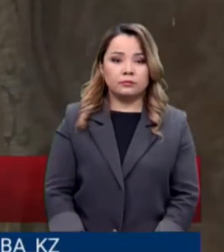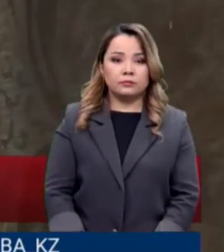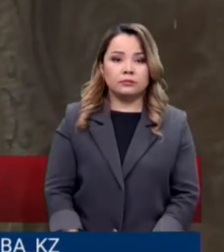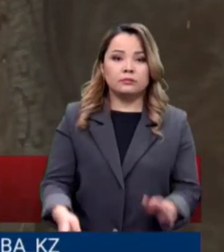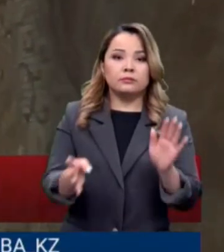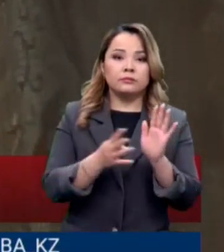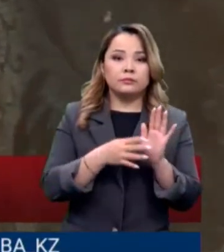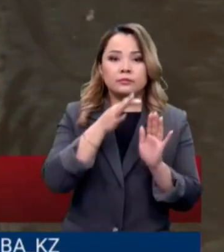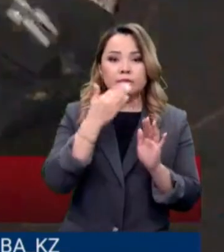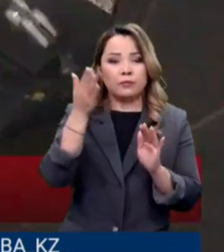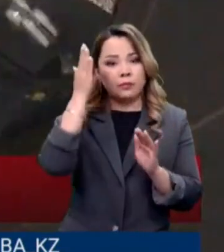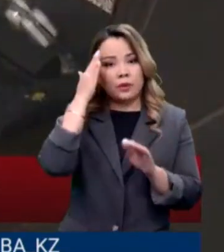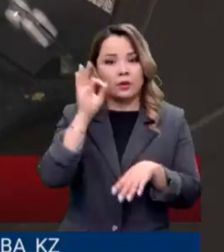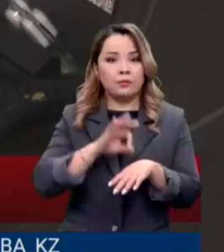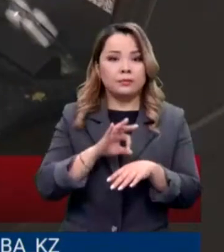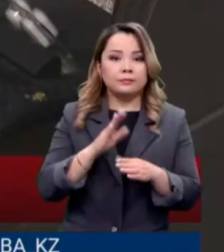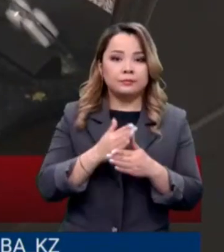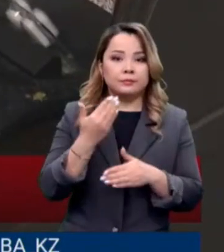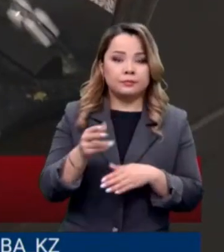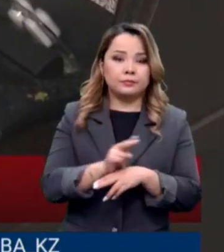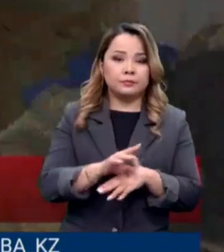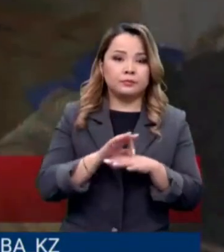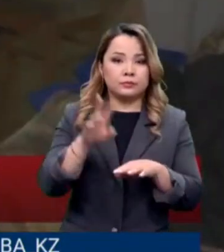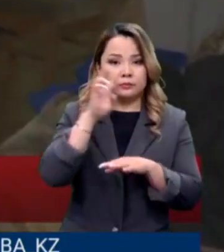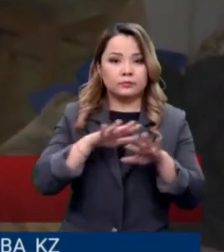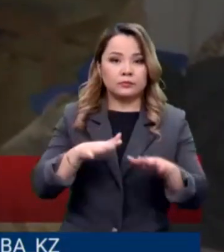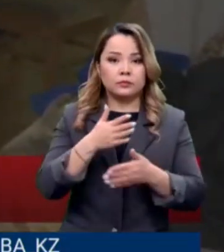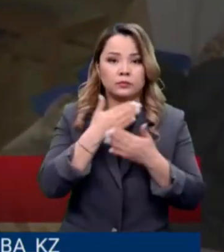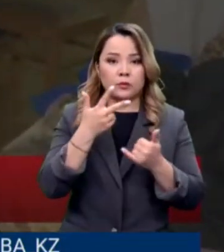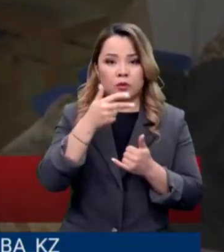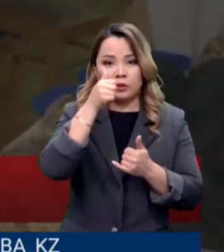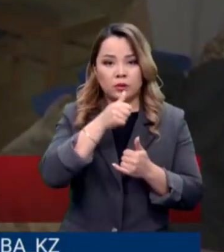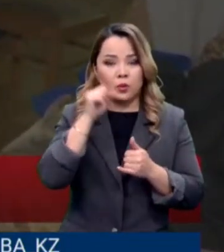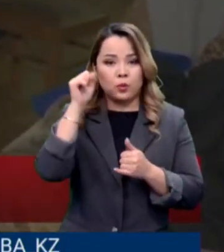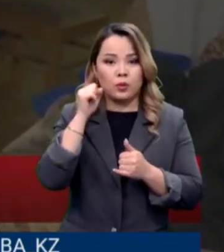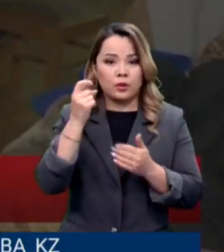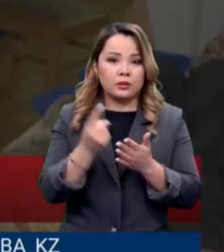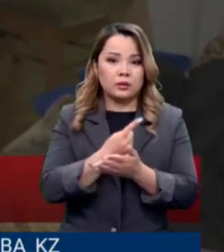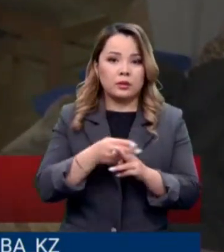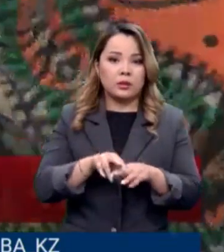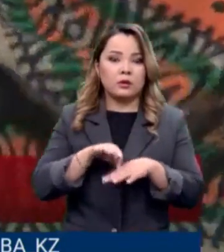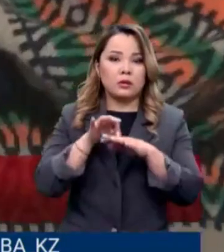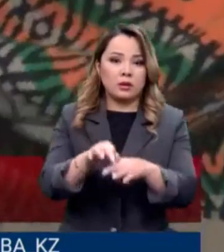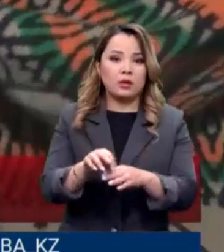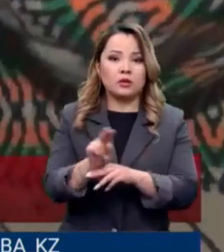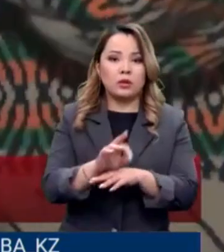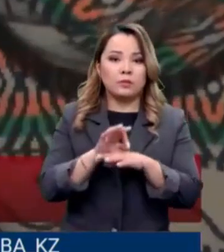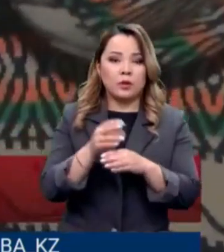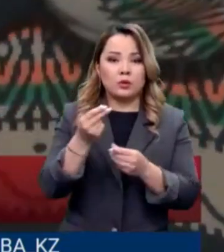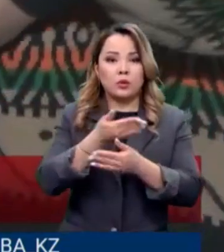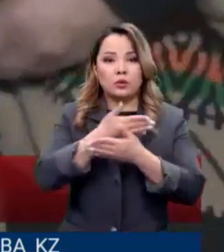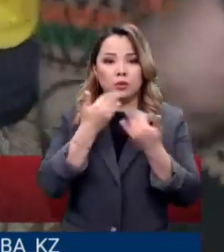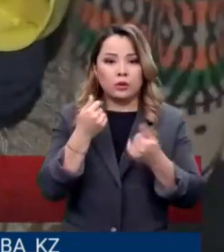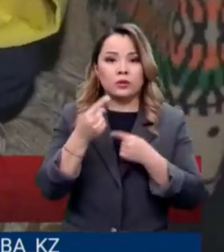Тоғыз жасар Амырланың мұйына зақым келген, оның емі елімізде жоқ. Анасы үш айда бір рет Өзбекстанға барып емдетеді. Алайда қаражаттың